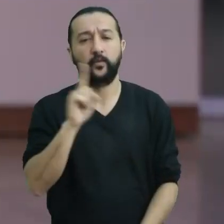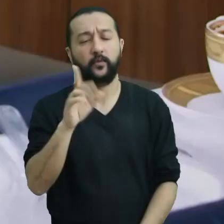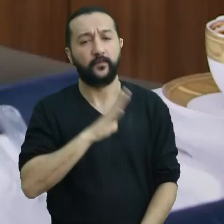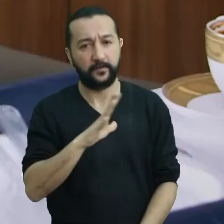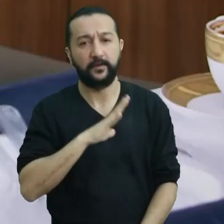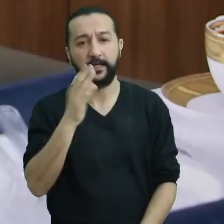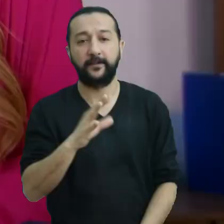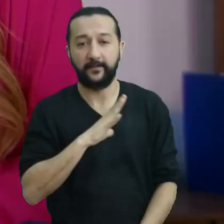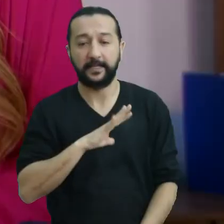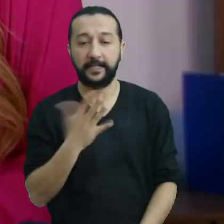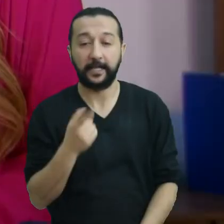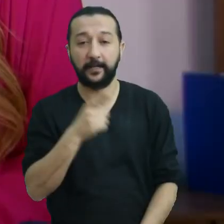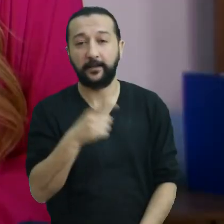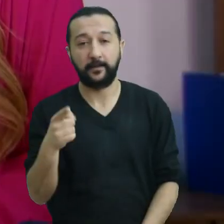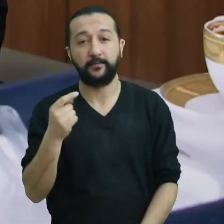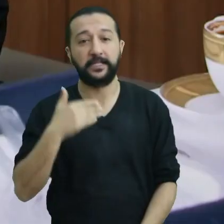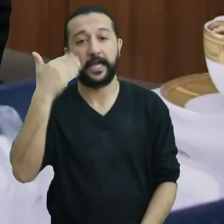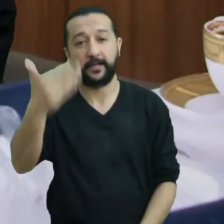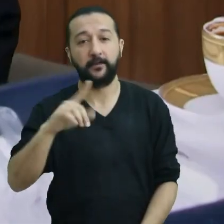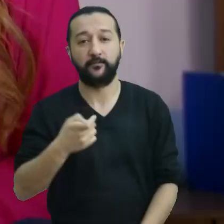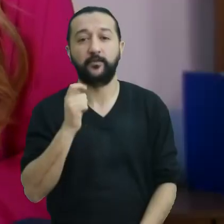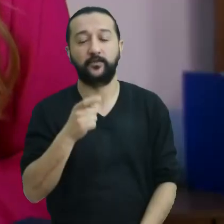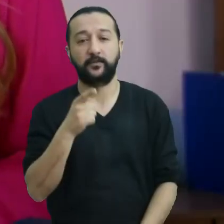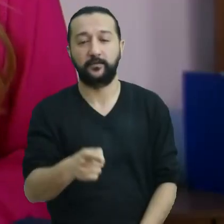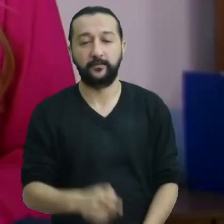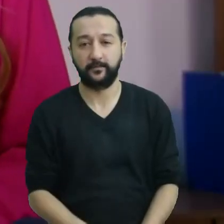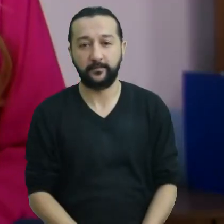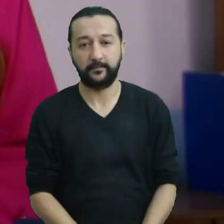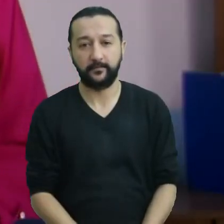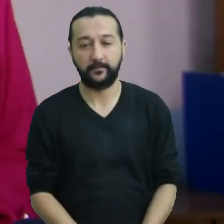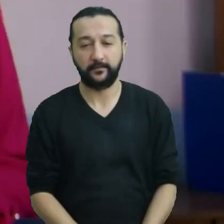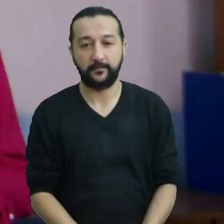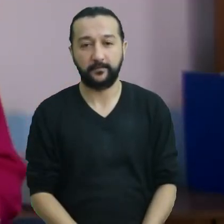yok, var da biraz arkada, bulmak zor.